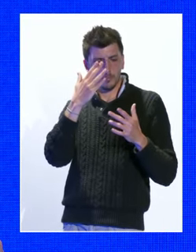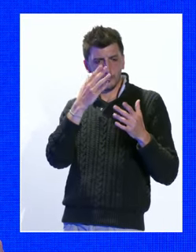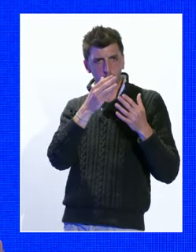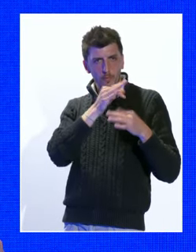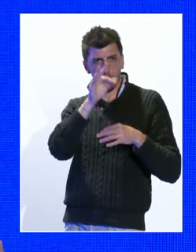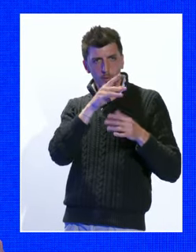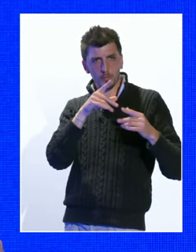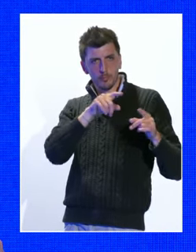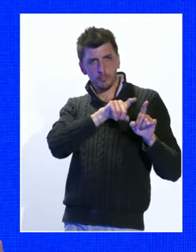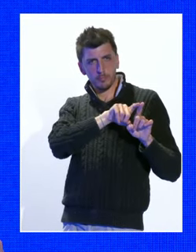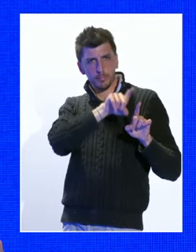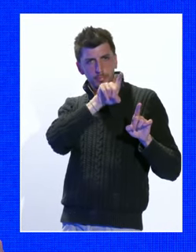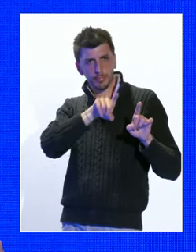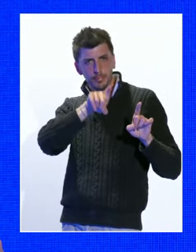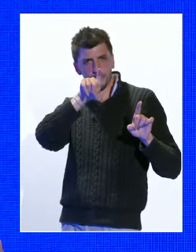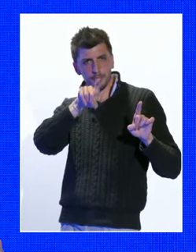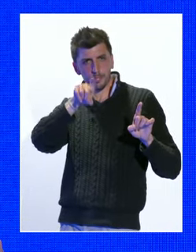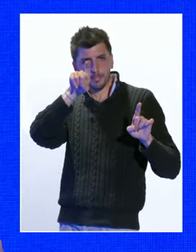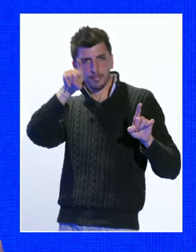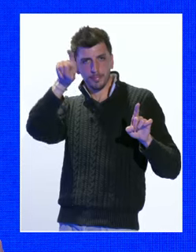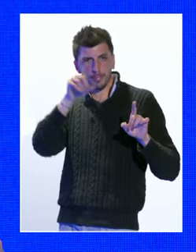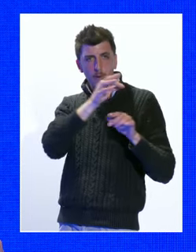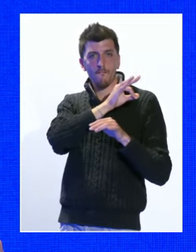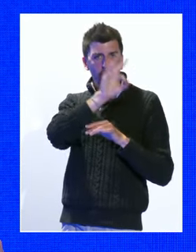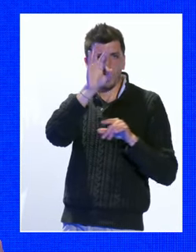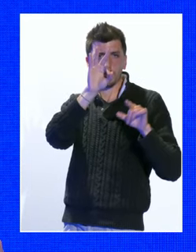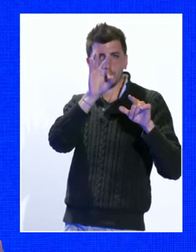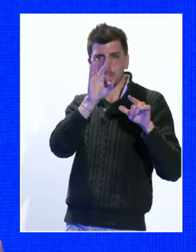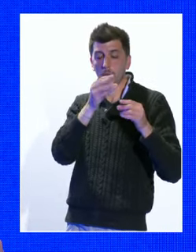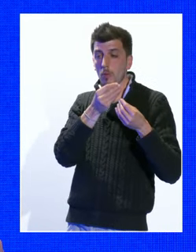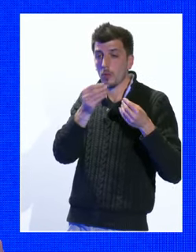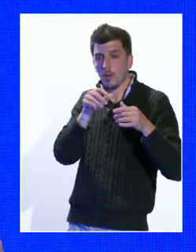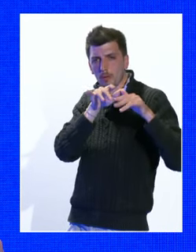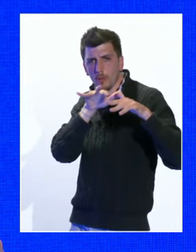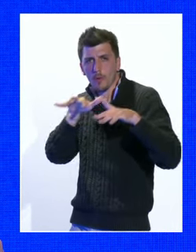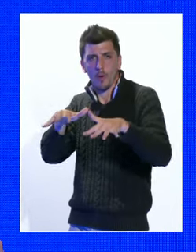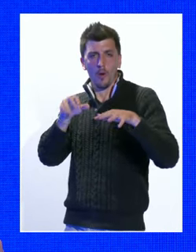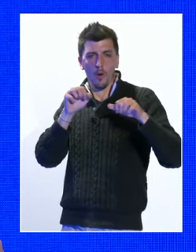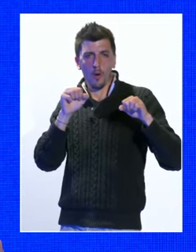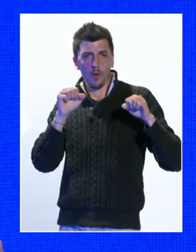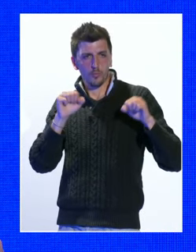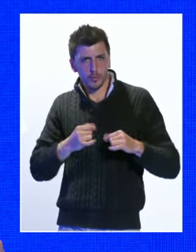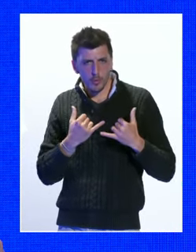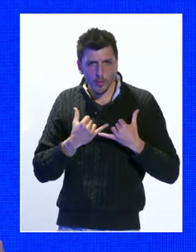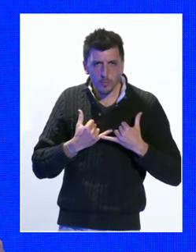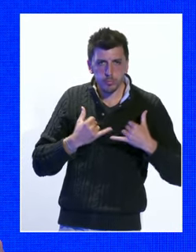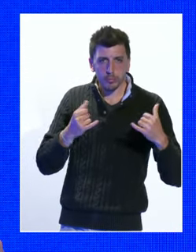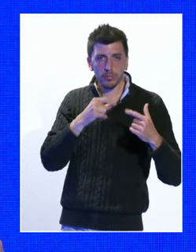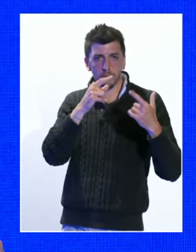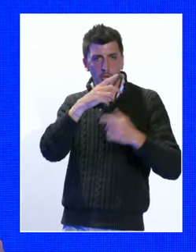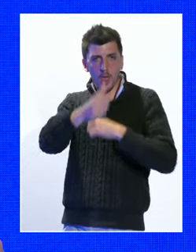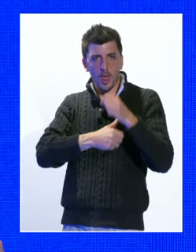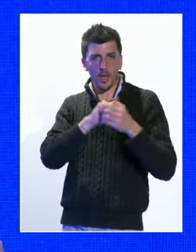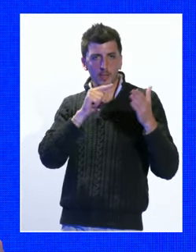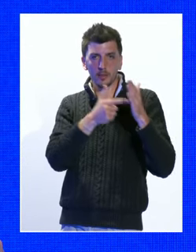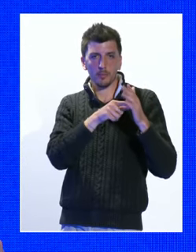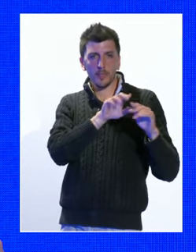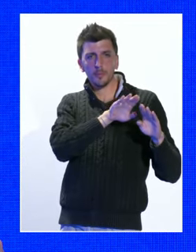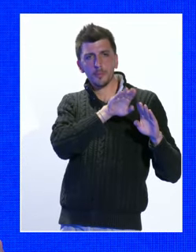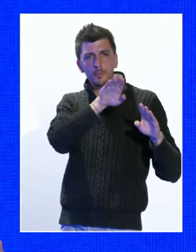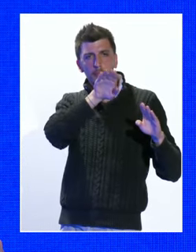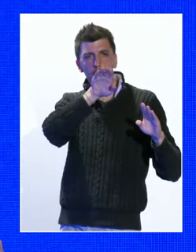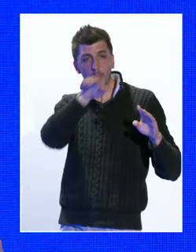des réalisations de la France et de l'influence de la France, l'année 2000 a été une cassure de ces